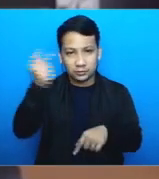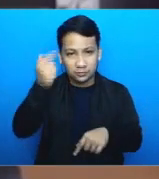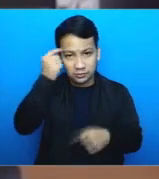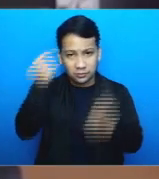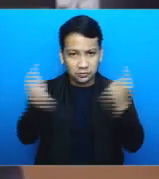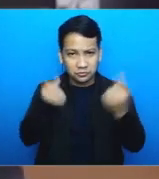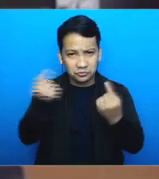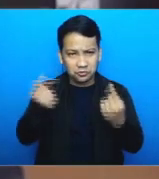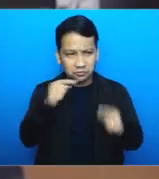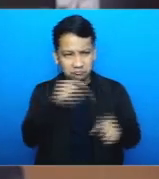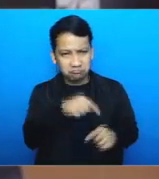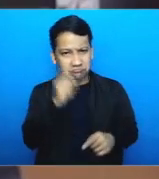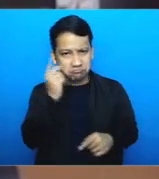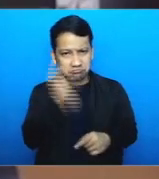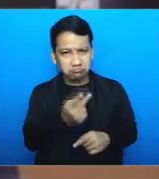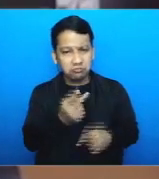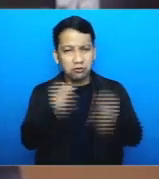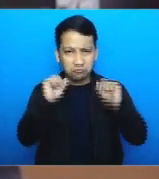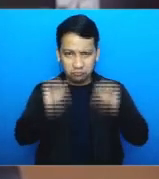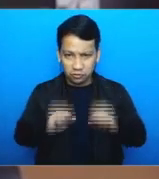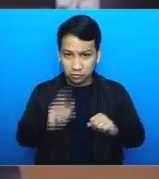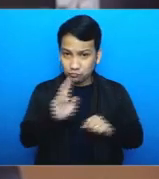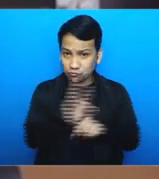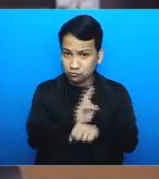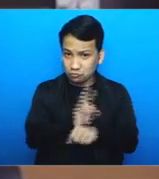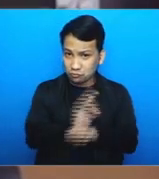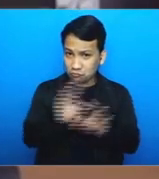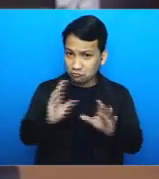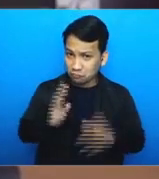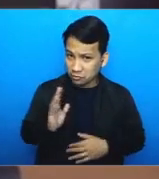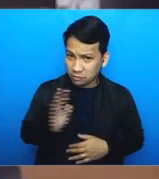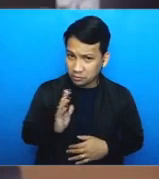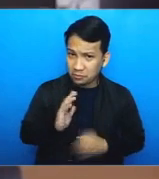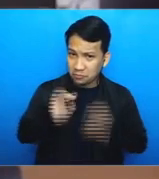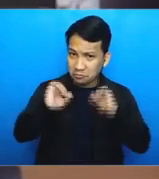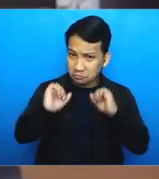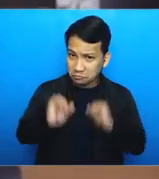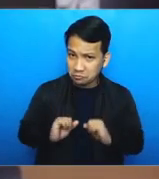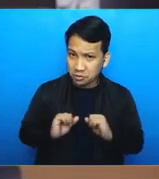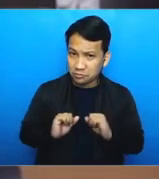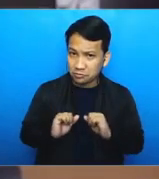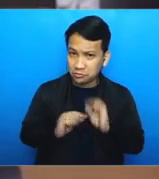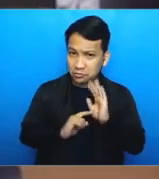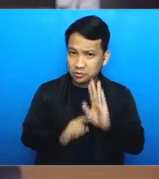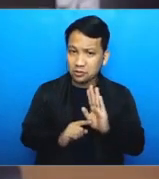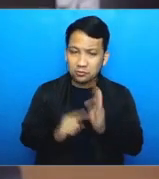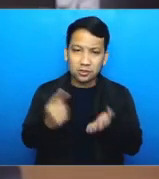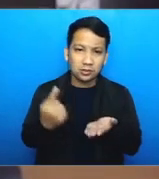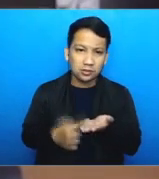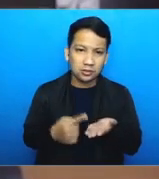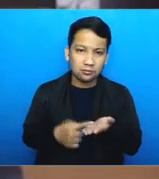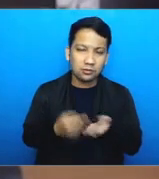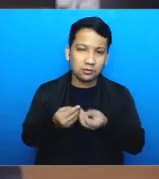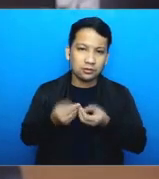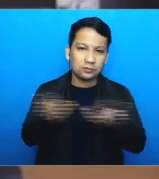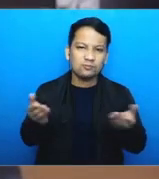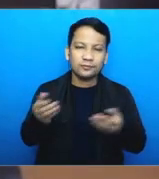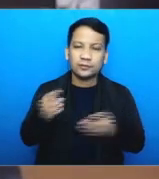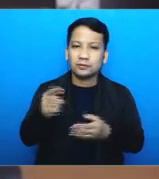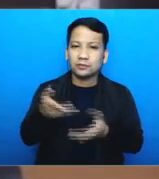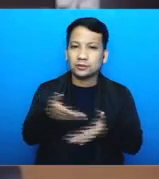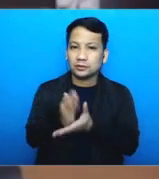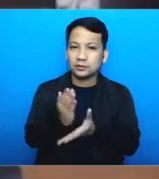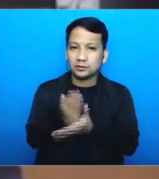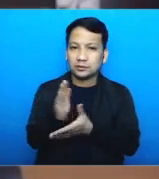makita po natin the feasibility of doing this at kung kaya nga po natin ipatupad base sa mga pangtaong karapatan at